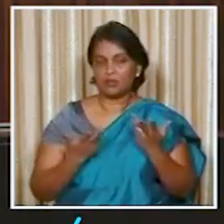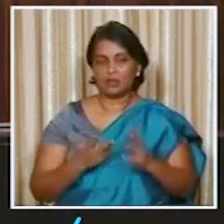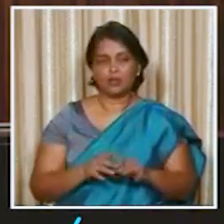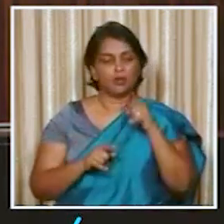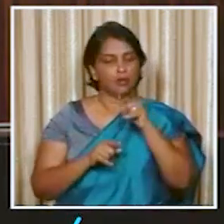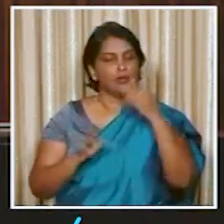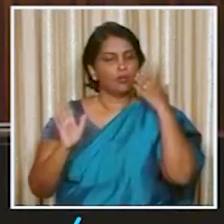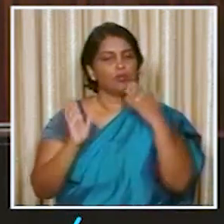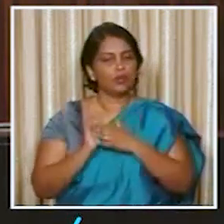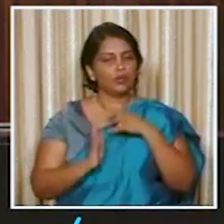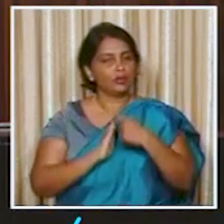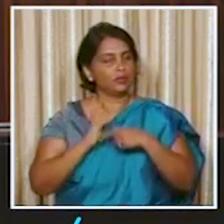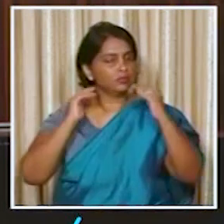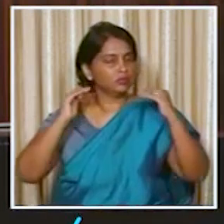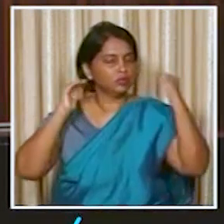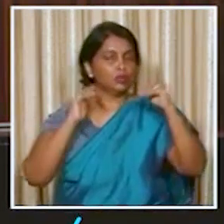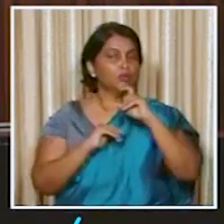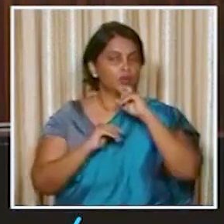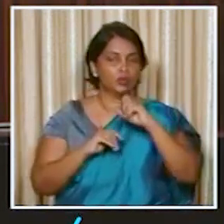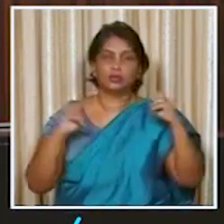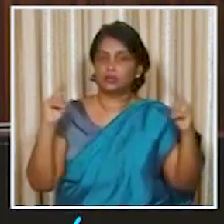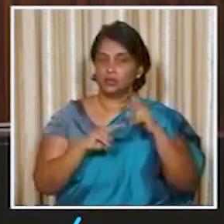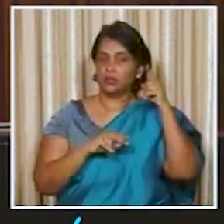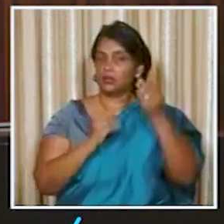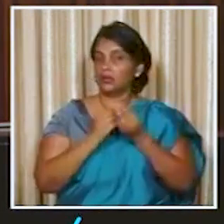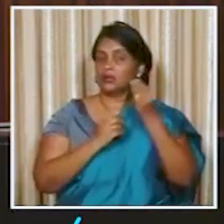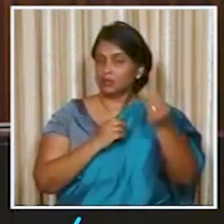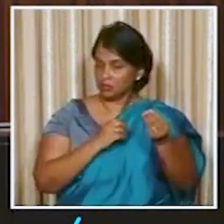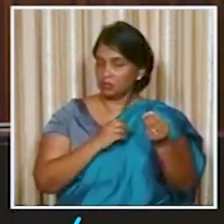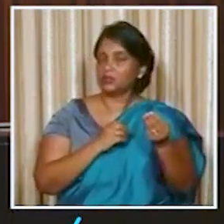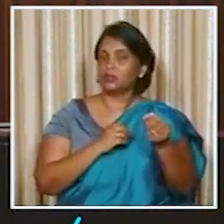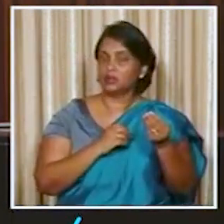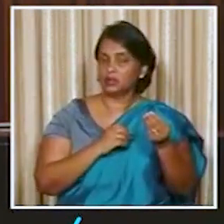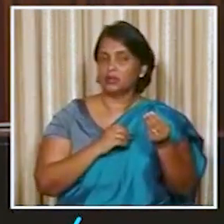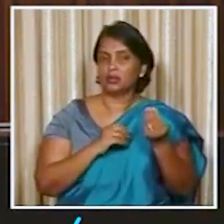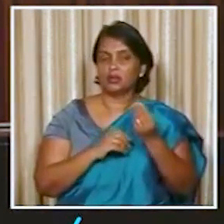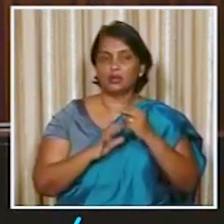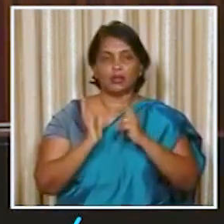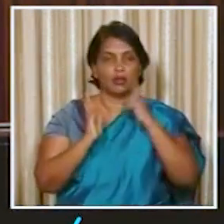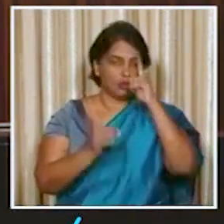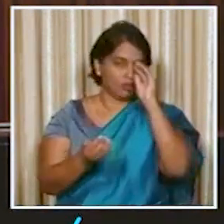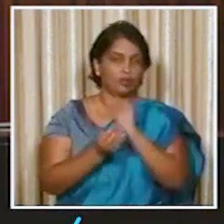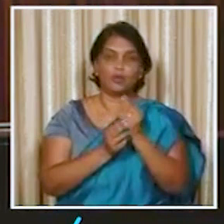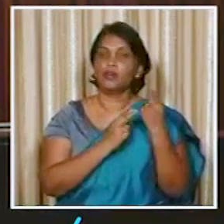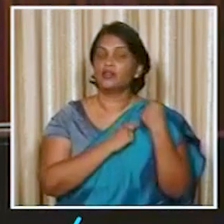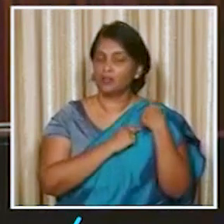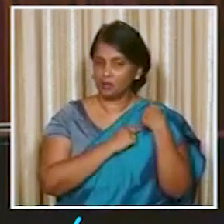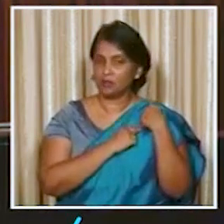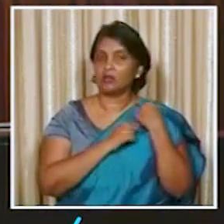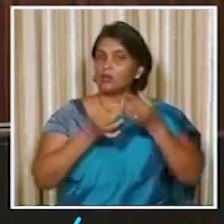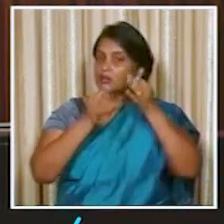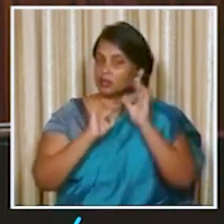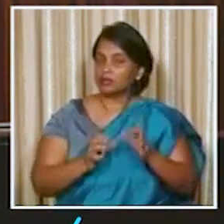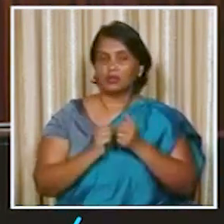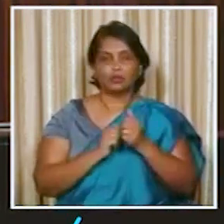මේ සම්බන්ධයෙන් රටේ ඉහළම අධිකරණය වන ශ්‍රේෂ්ඨ අධිකරණයේ ලබා දුන් ජාතික ආරක්ෂාවේ වගකීම නිසි ලෙස